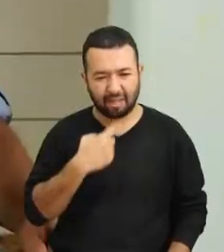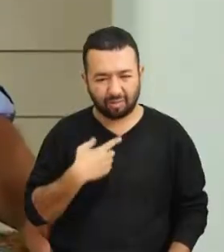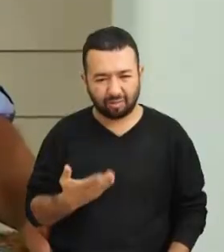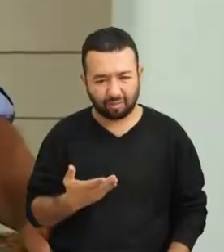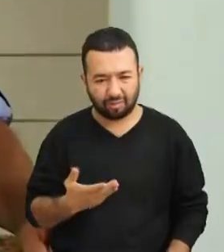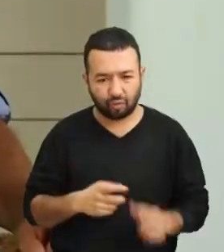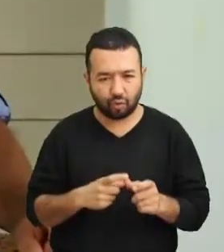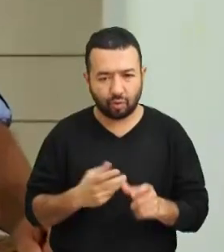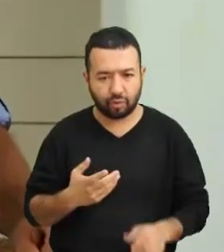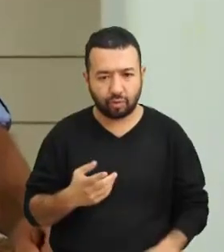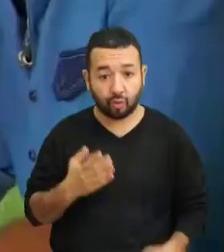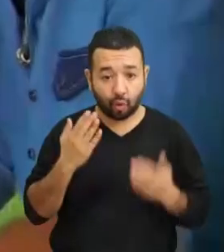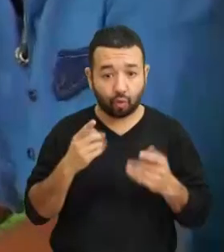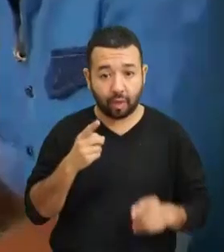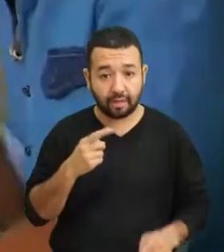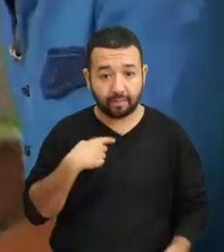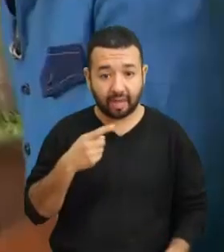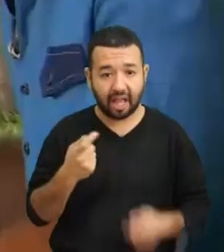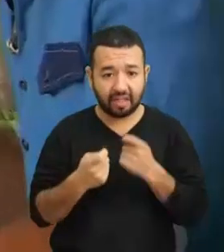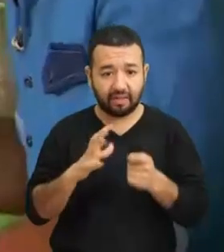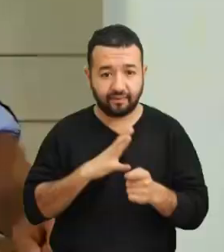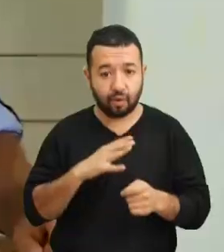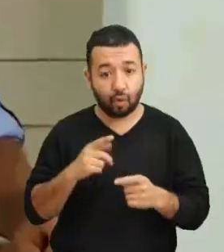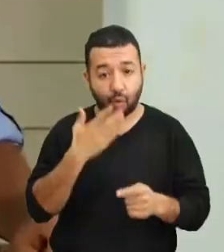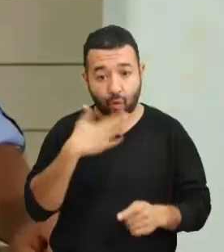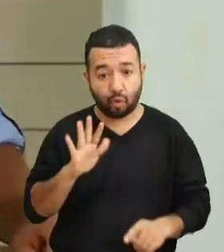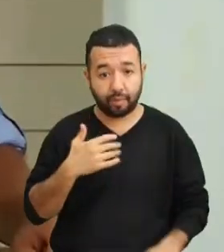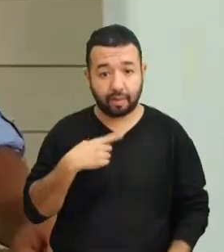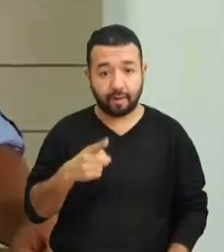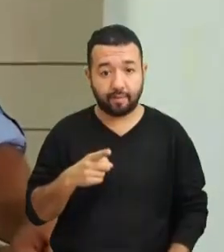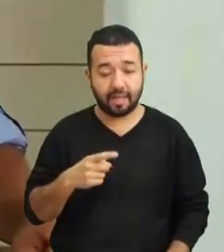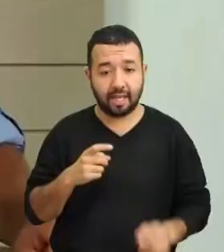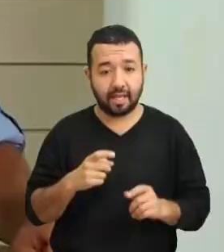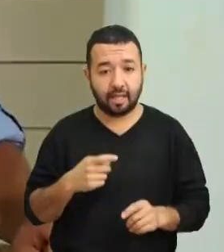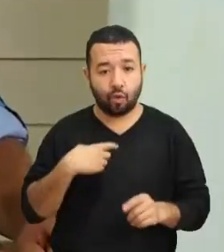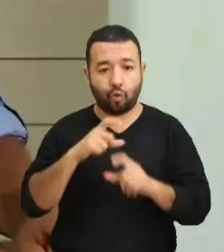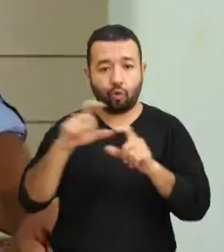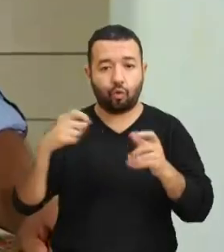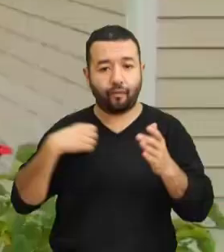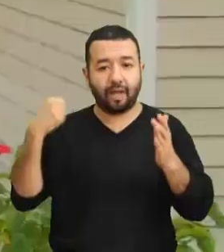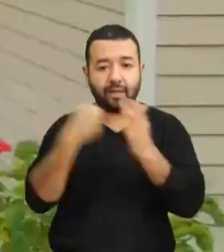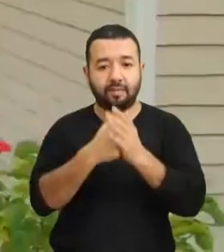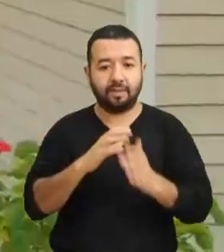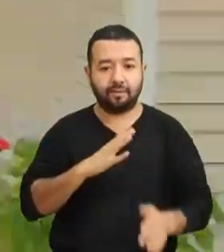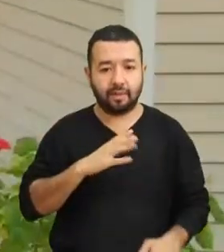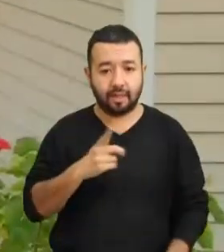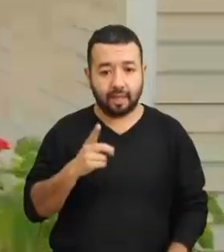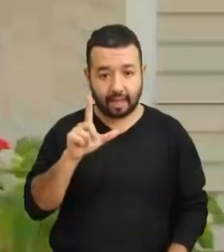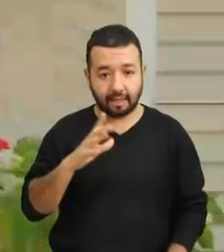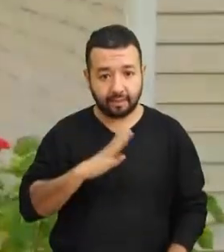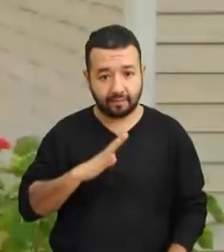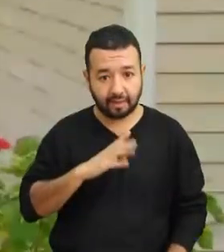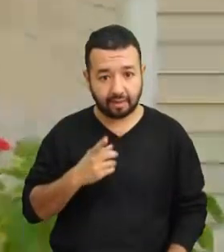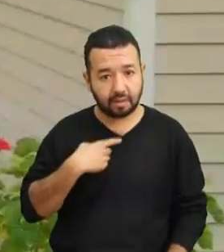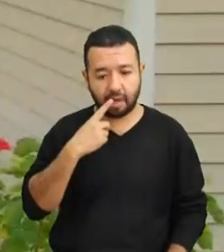Şükrü? Dua et. Sana işim düştü. Yoksa böyle seni slogan diye duvara yapıştırırdım ha. İhtiyacınız var.